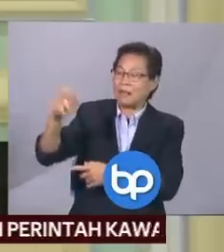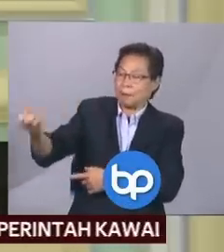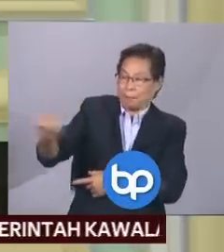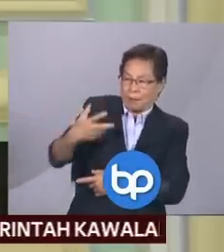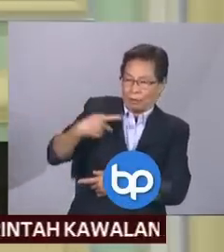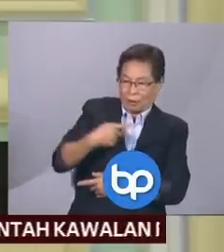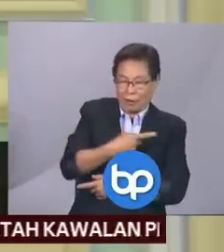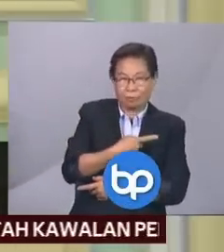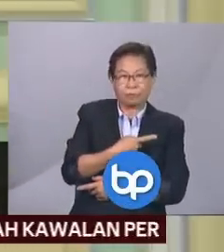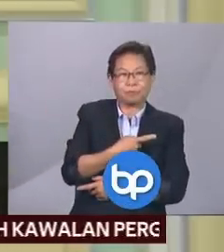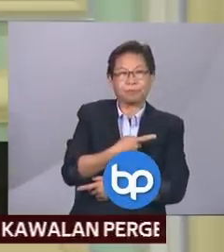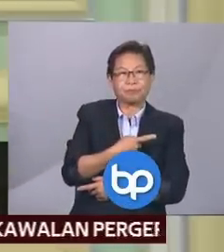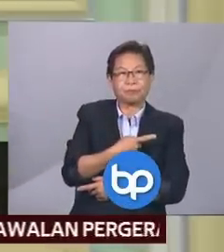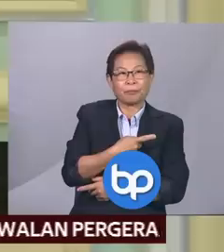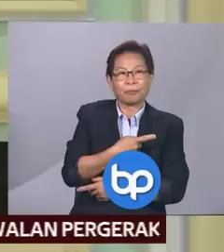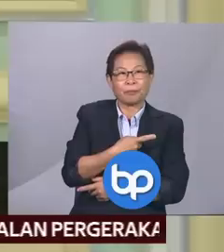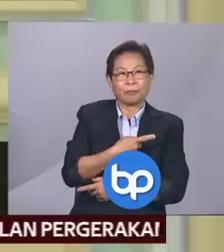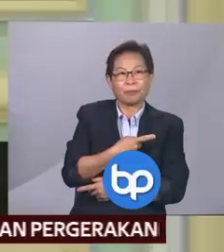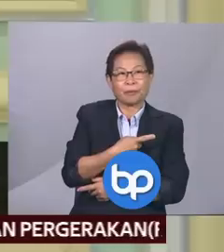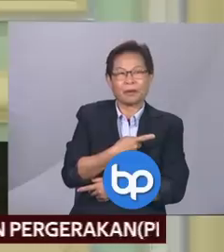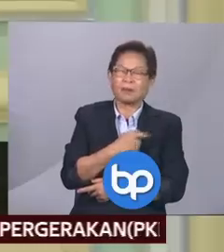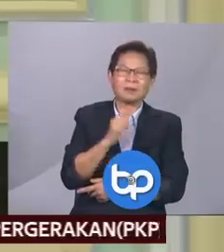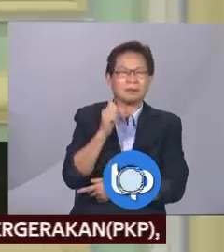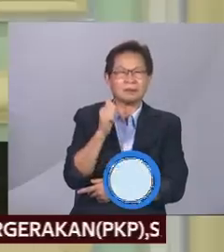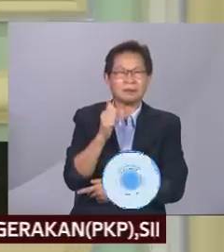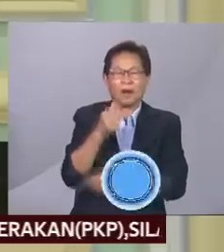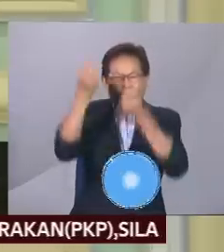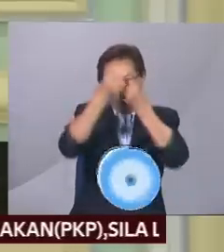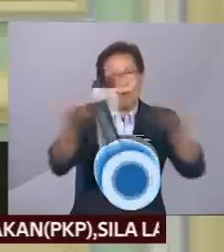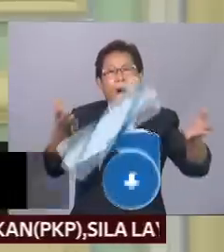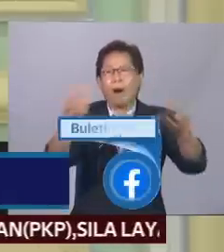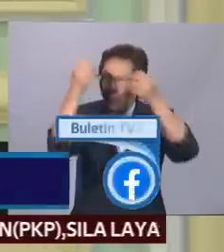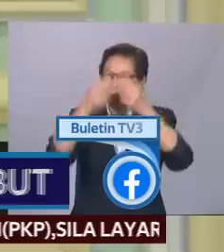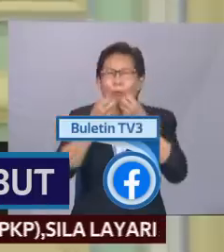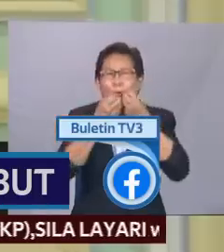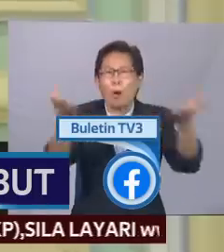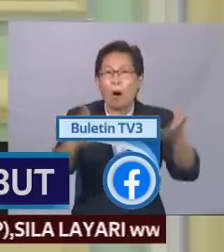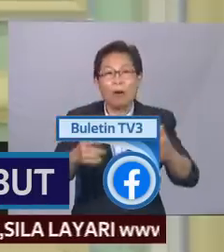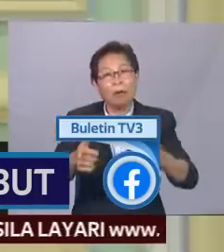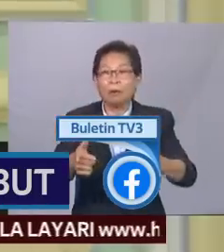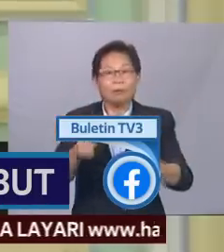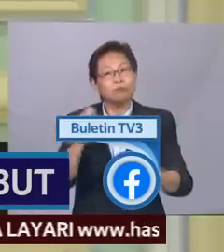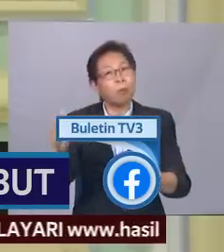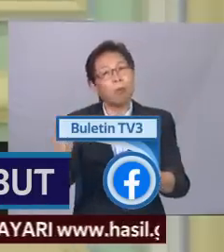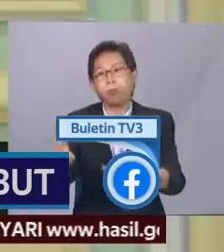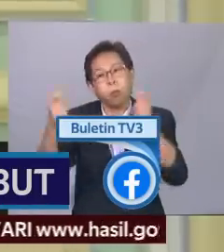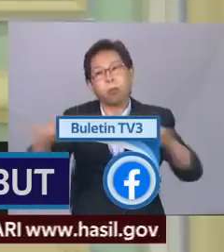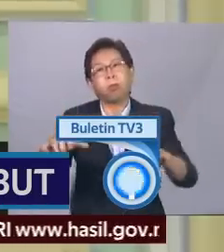bahawa bukan bermakna otomatik apabila diumumkan, otomatik akan dilaksanakan.